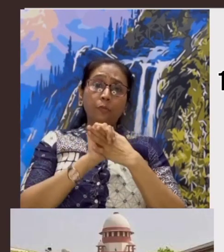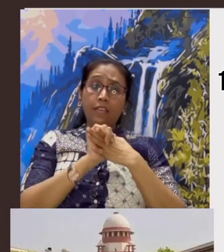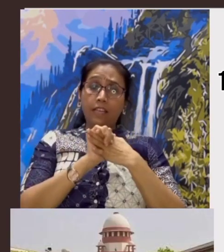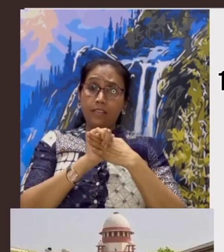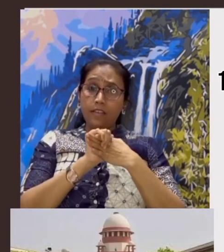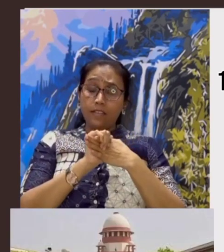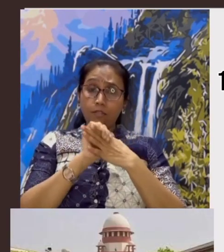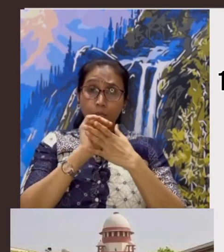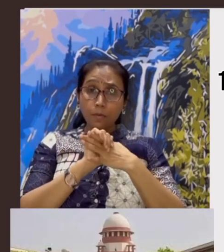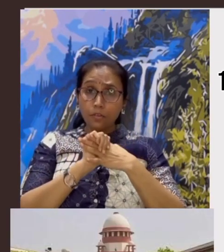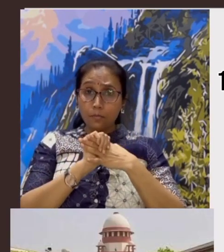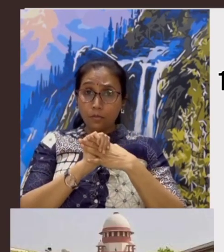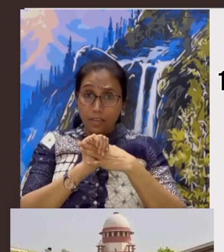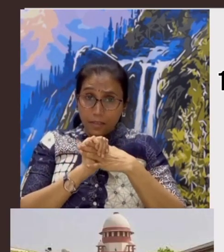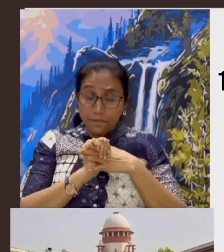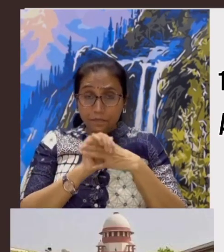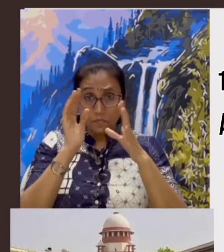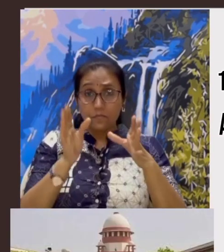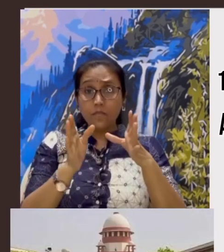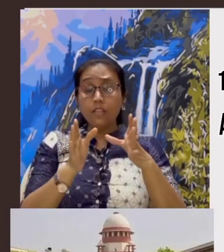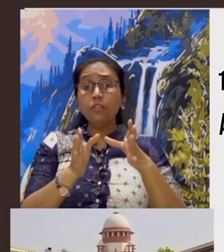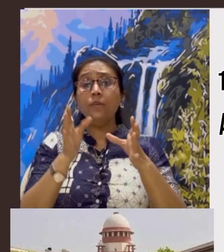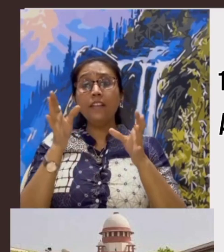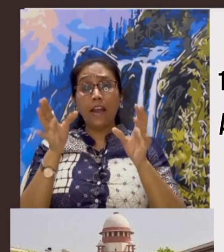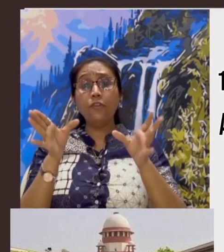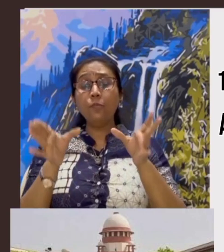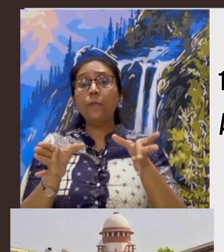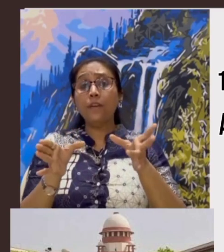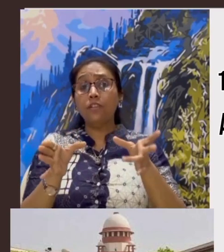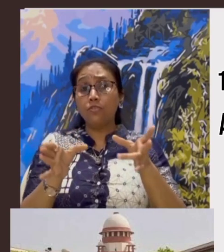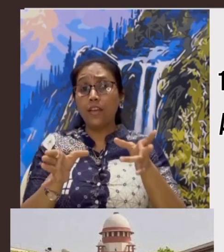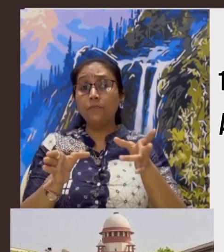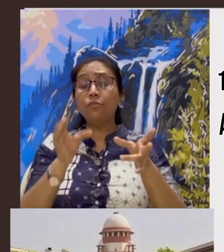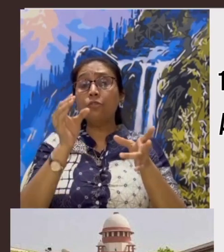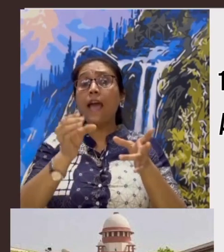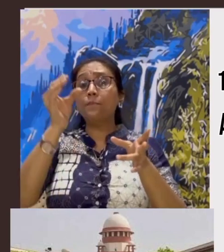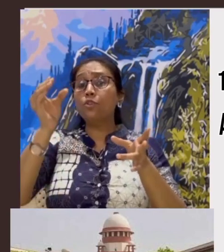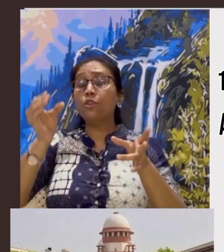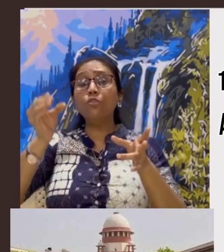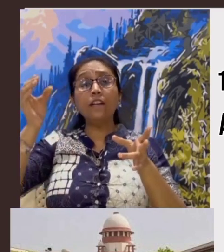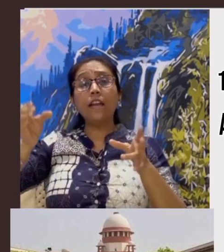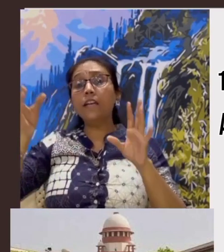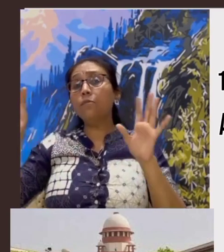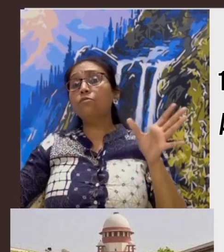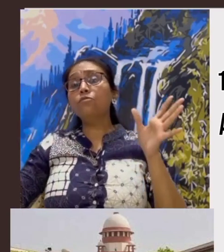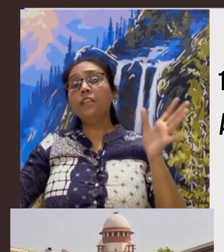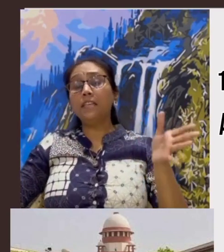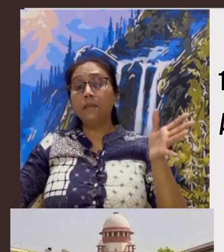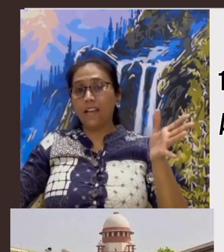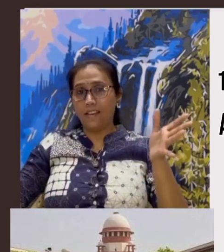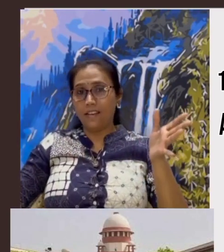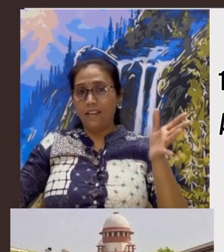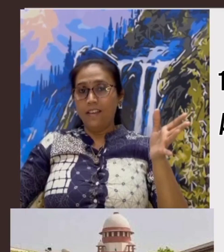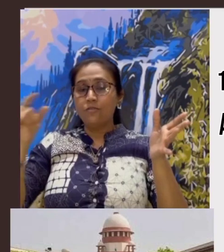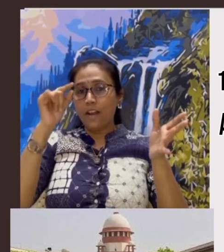में ये केस जाता है। सुप्रीम कोर्ट ने बोला कि देखो भाई, राइट टू प्रॉपर्टी जो है वो कोई एब्सोल्यूट राइट आप लोगों को नहीं मिला